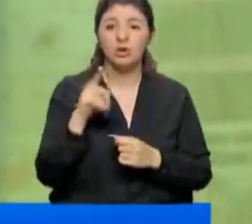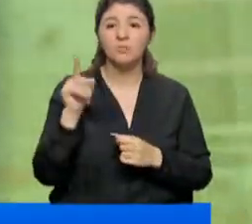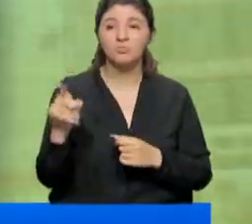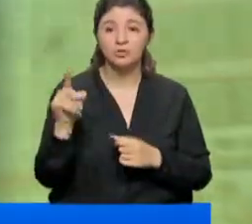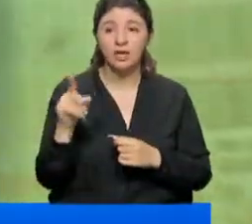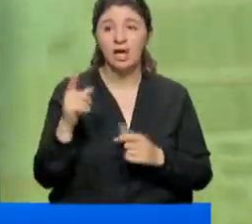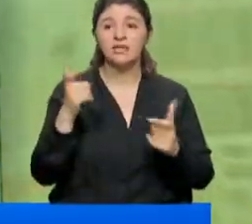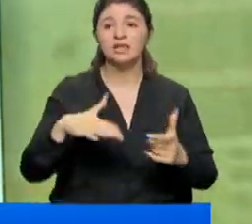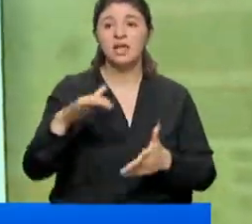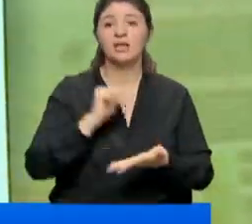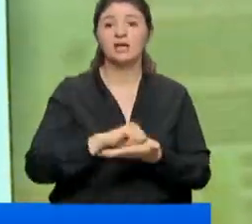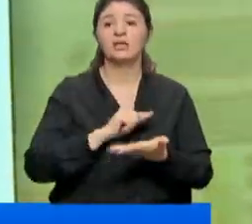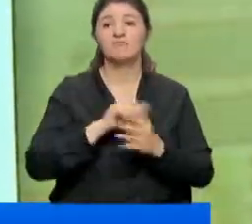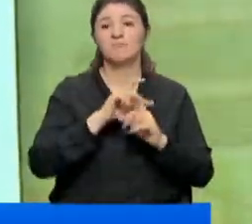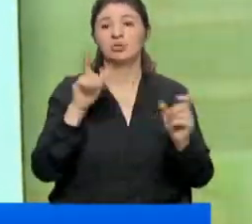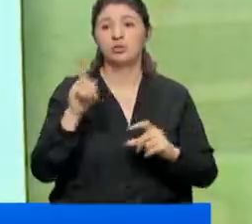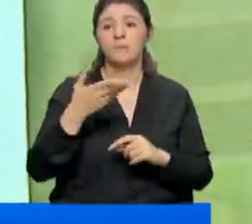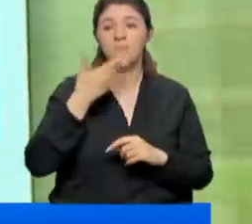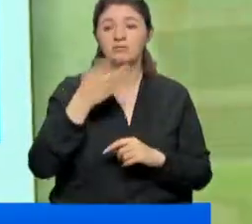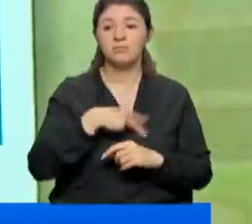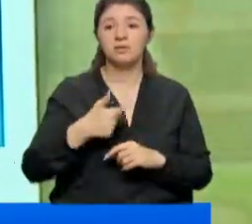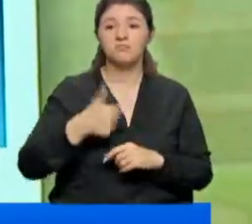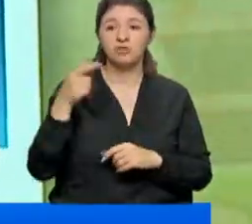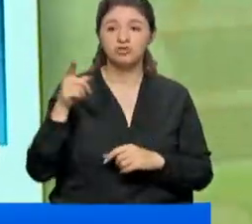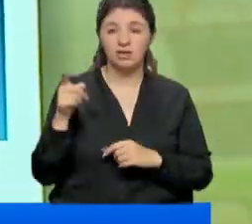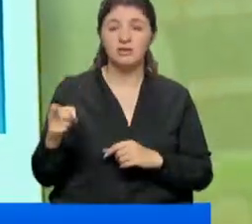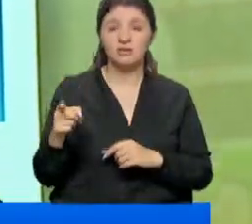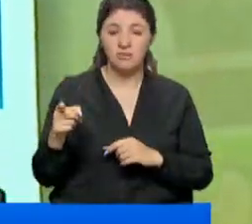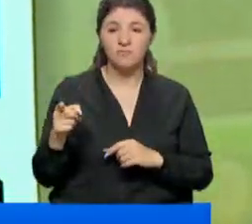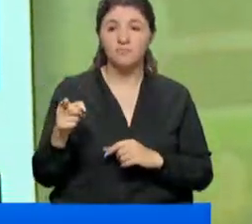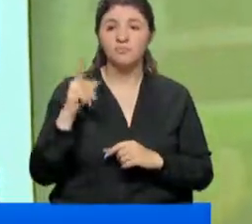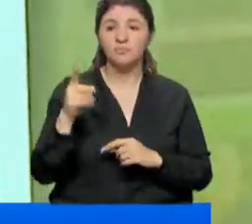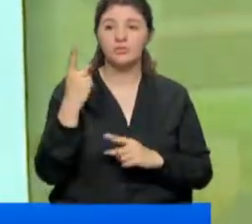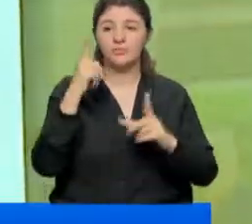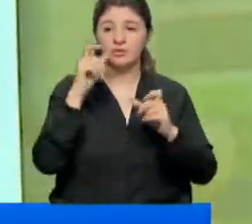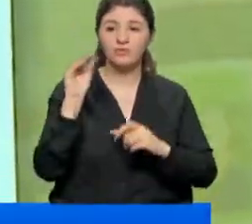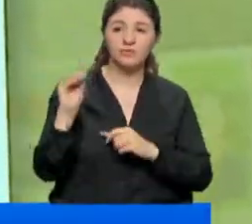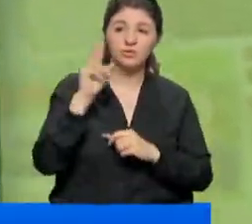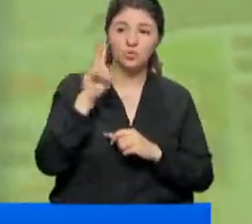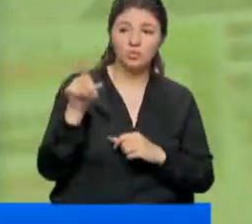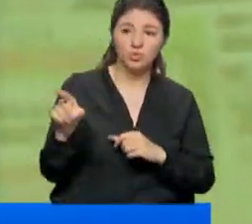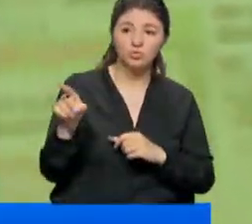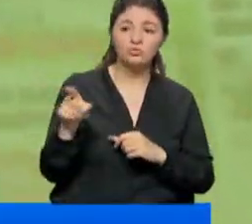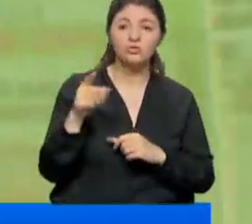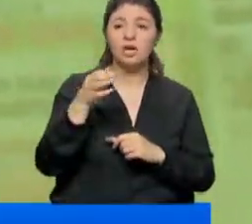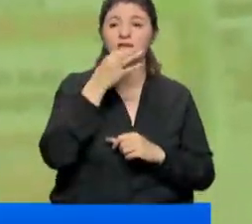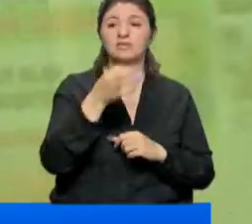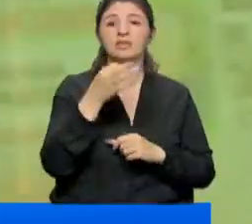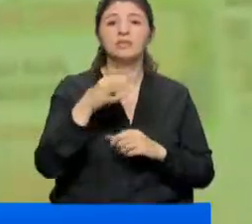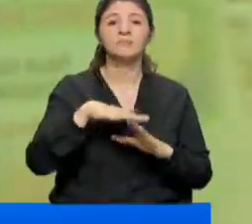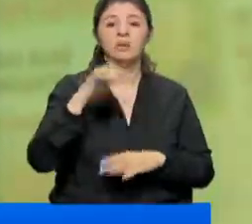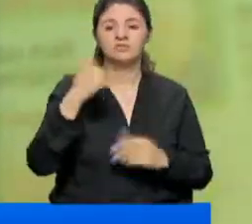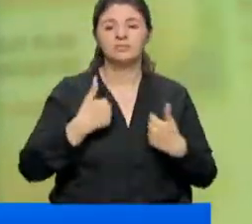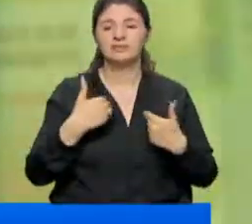bu da yarar gazetelerde manşet Marmaris belediye başkanı Mehmet Oktay'ın da burada bir fotoğrafını görüyoruz izin